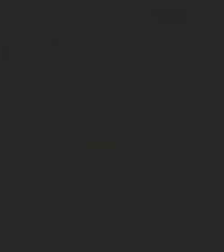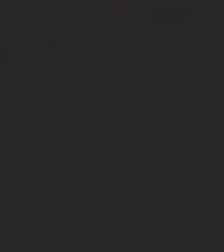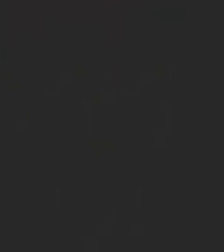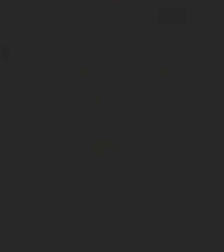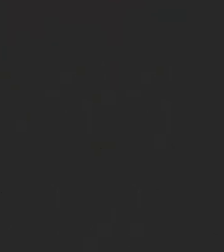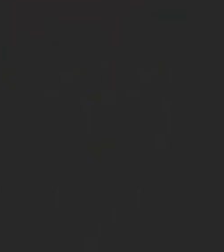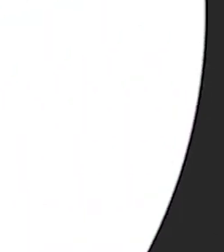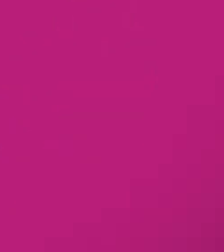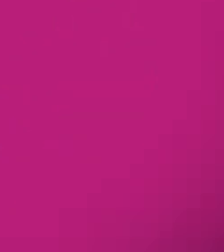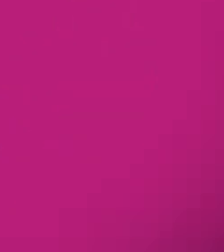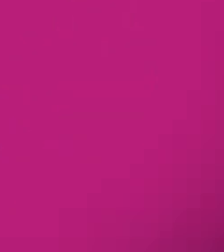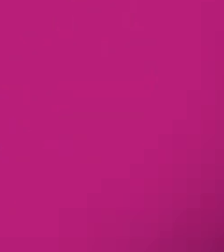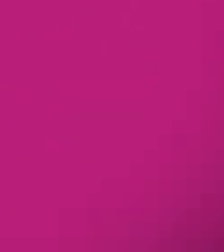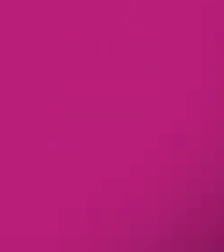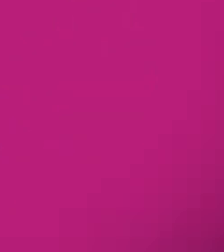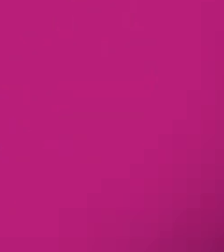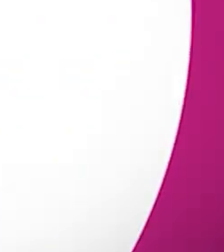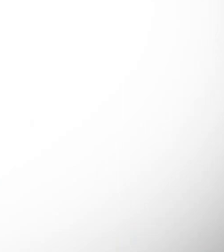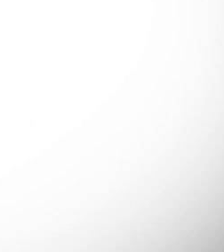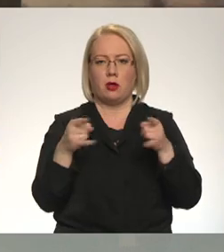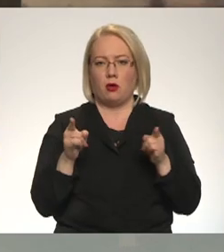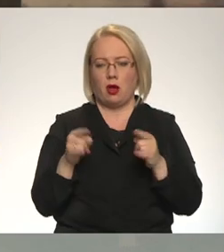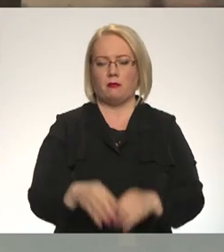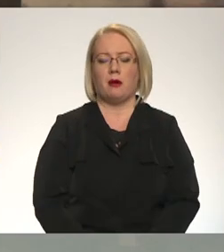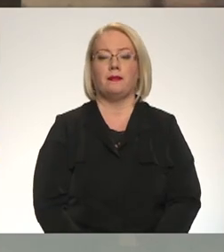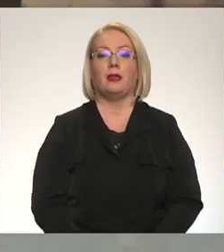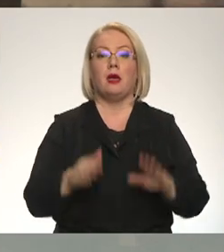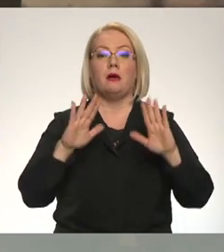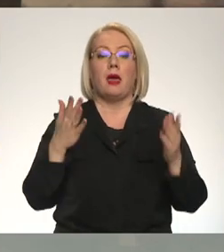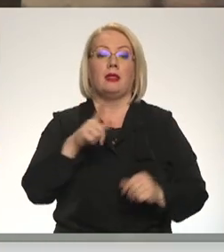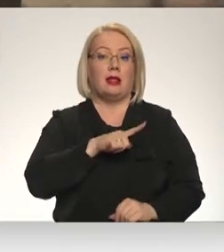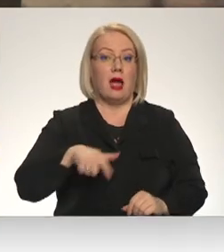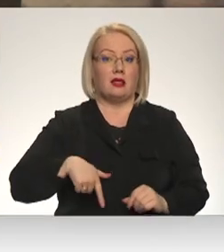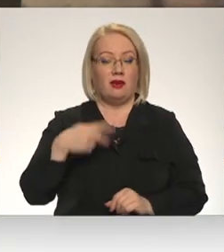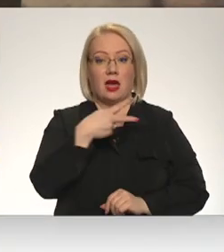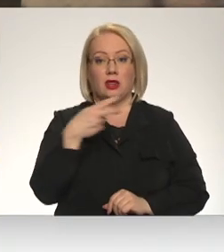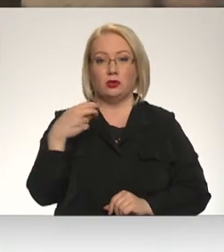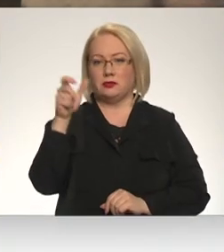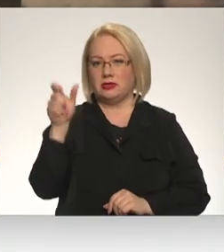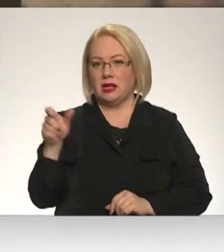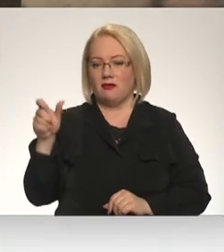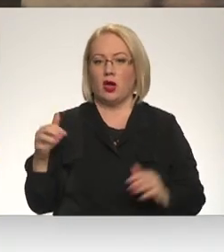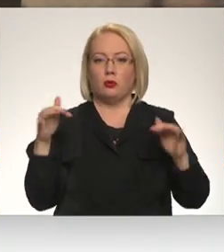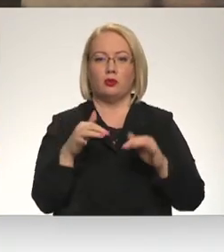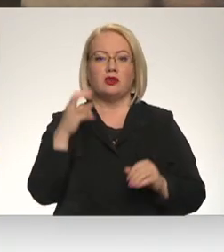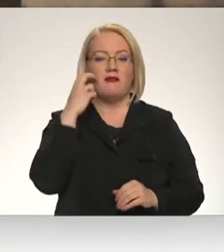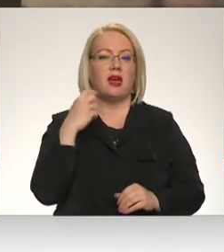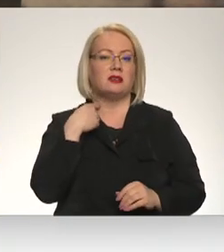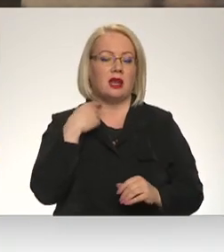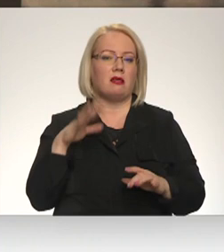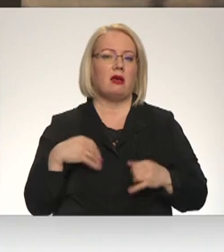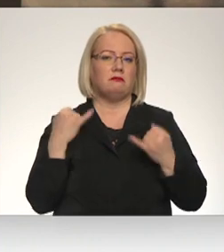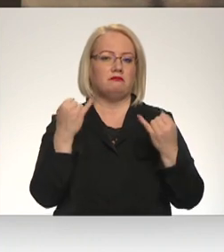Re, viss ēters ir te! Bet Latvijā aptuveni 200 cilvēku šodien pulcējās Vecrīgā, lai